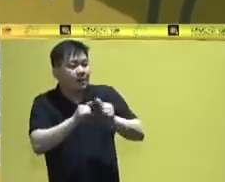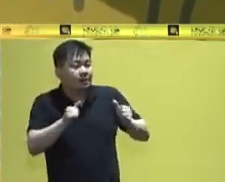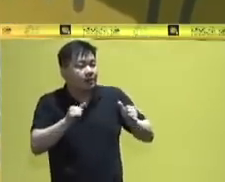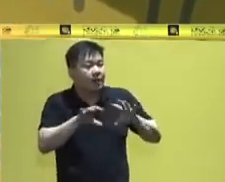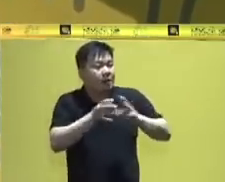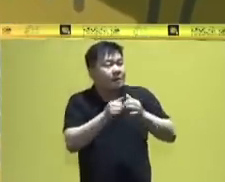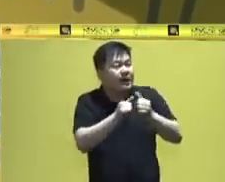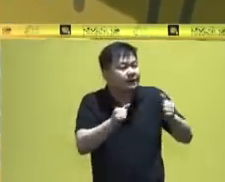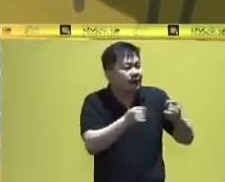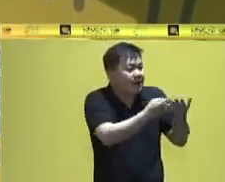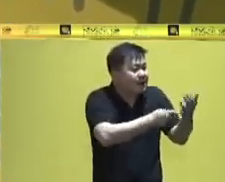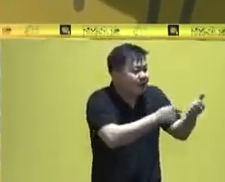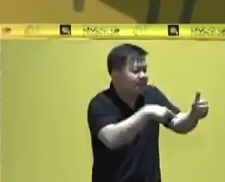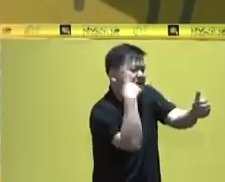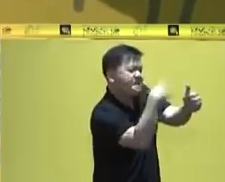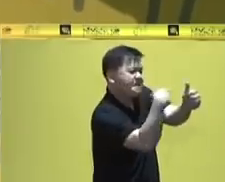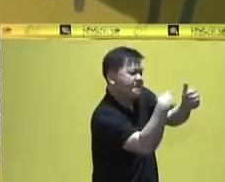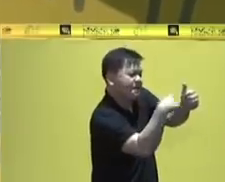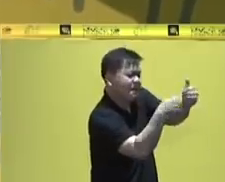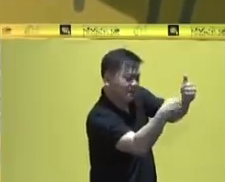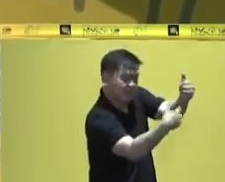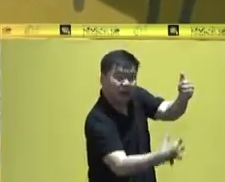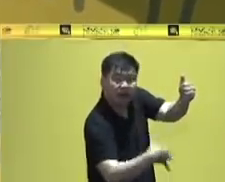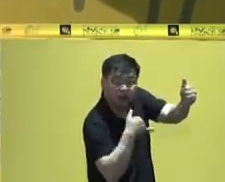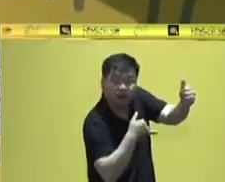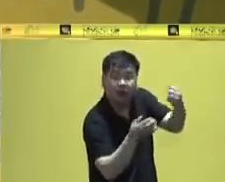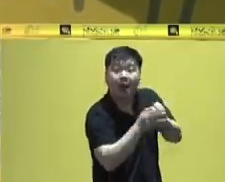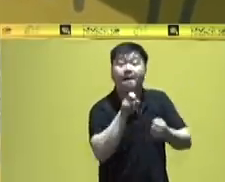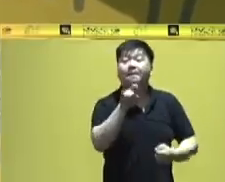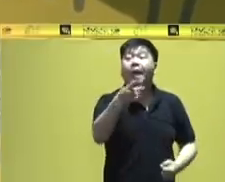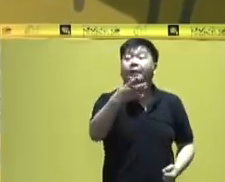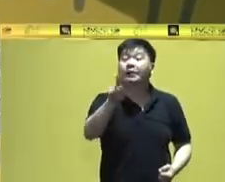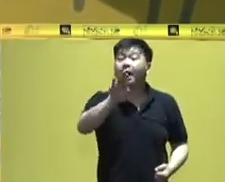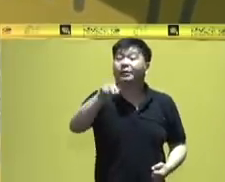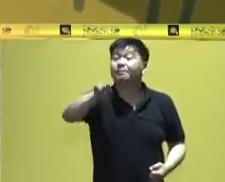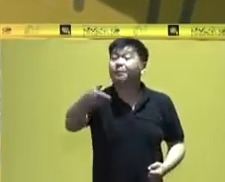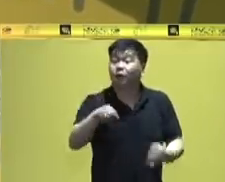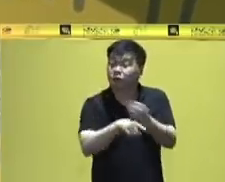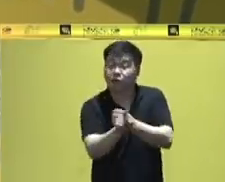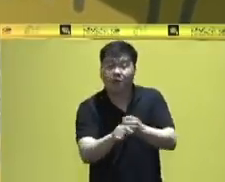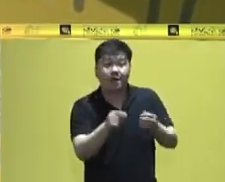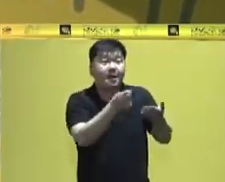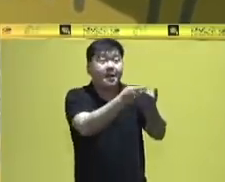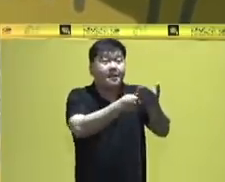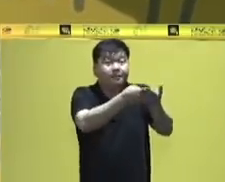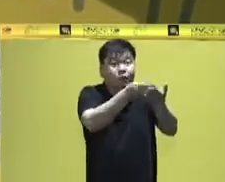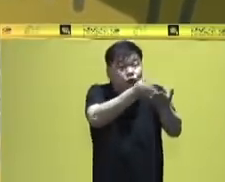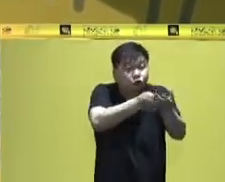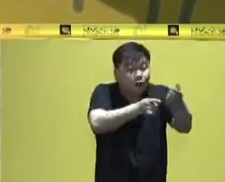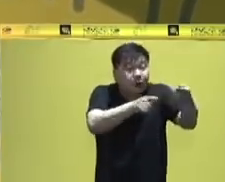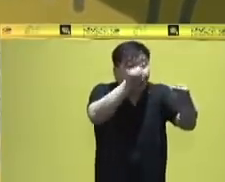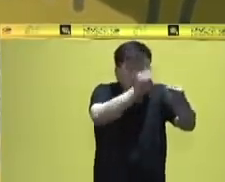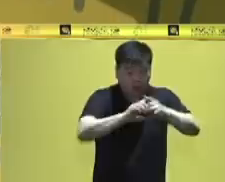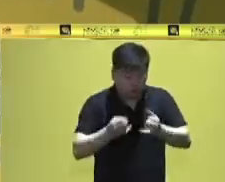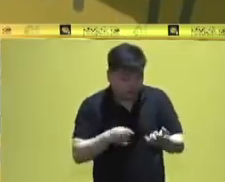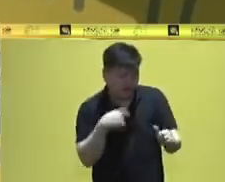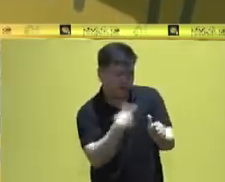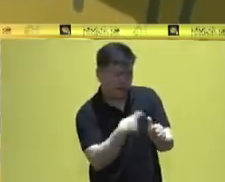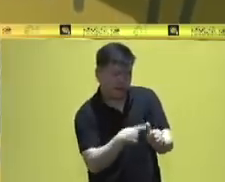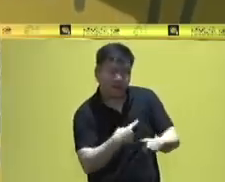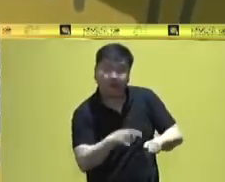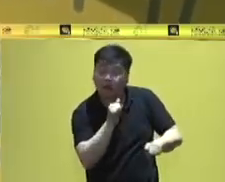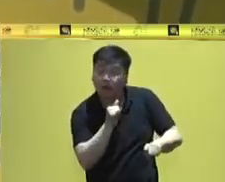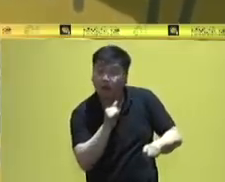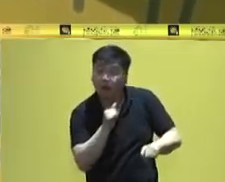전문용어로 메타비평이라고 그러는데 비평을 비평하는 거예요. 이건 무슨 의미냐 하면 이제 시민들이 누구나